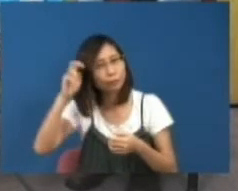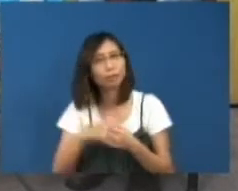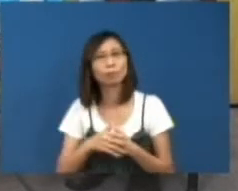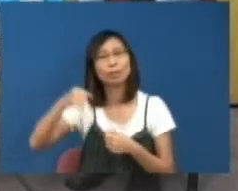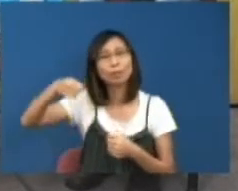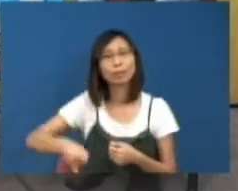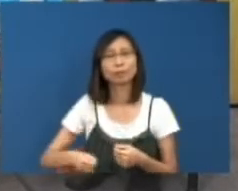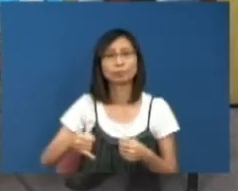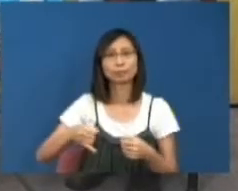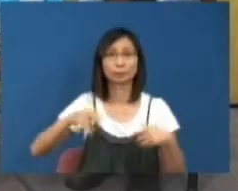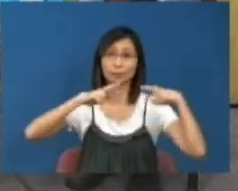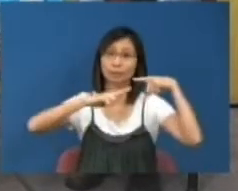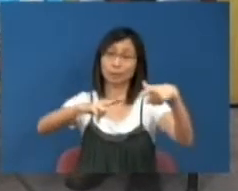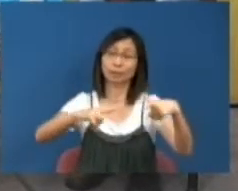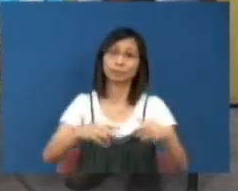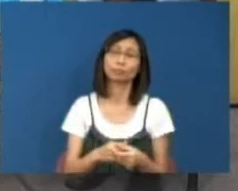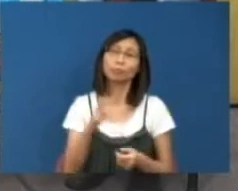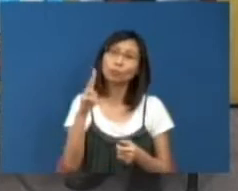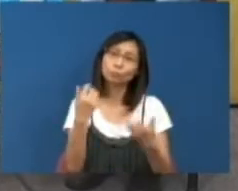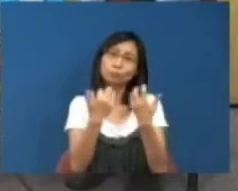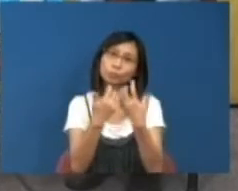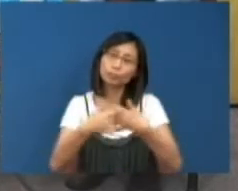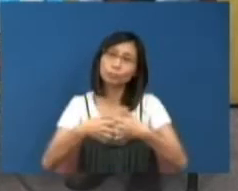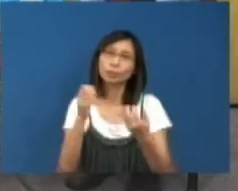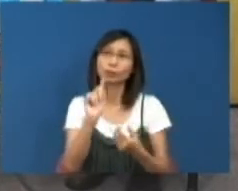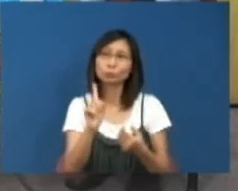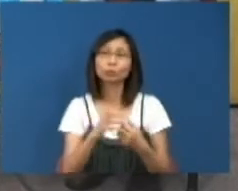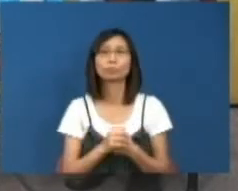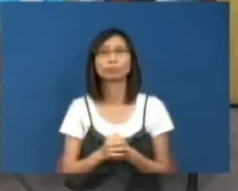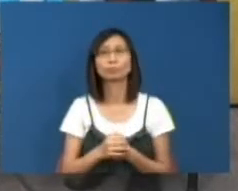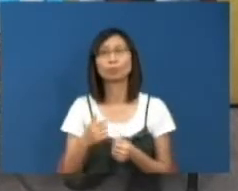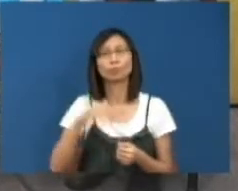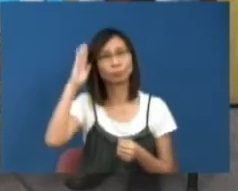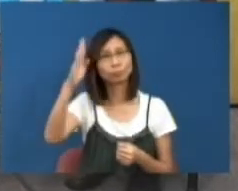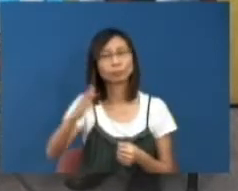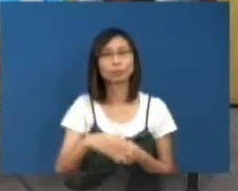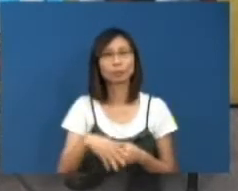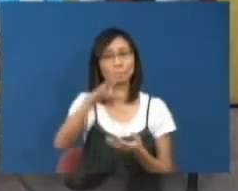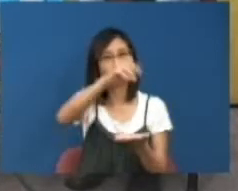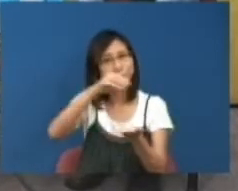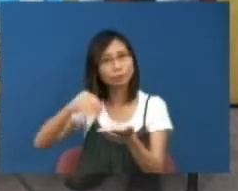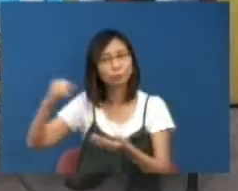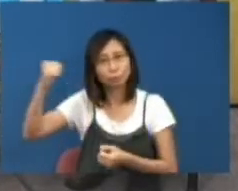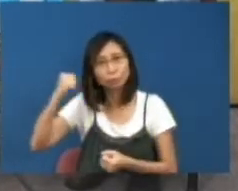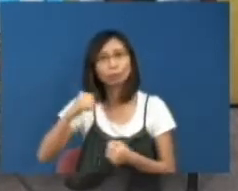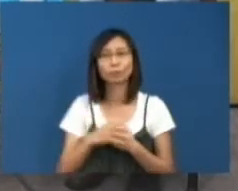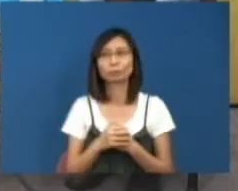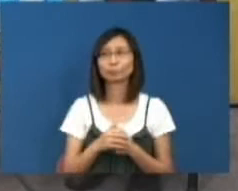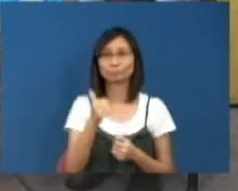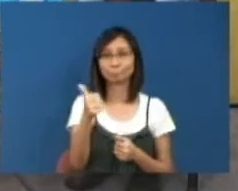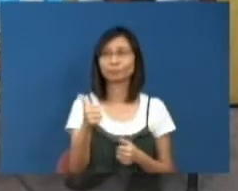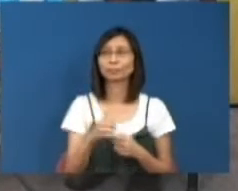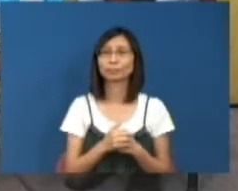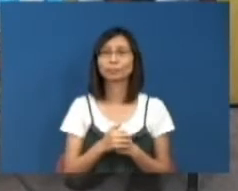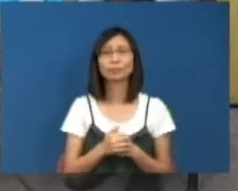位網友睇下，譬如做一個好嘅綠色審計應該係點做嘅咯。 好啊，我哋大家去集思廣益。 好啊，努力啊，好啊。 OK， 咁樣即